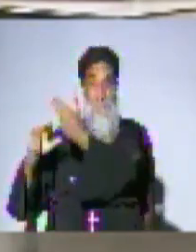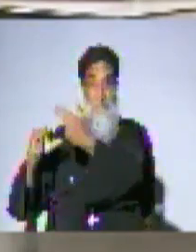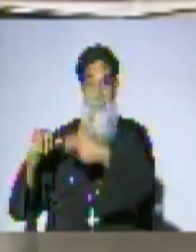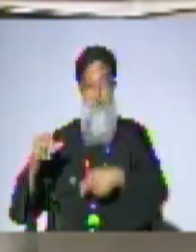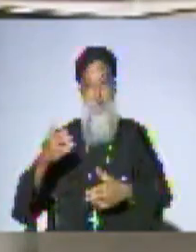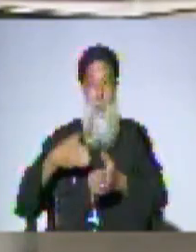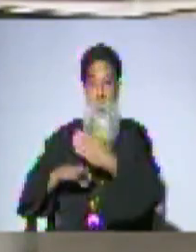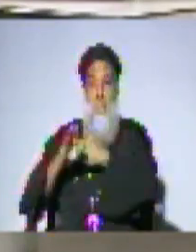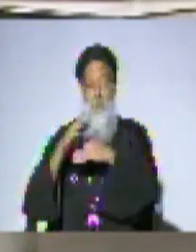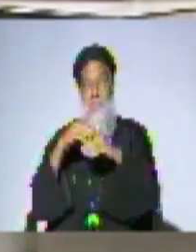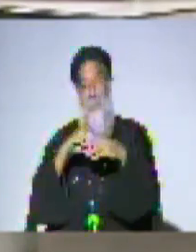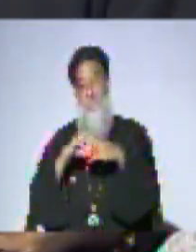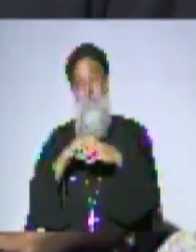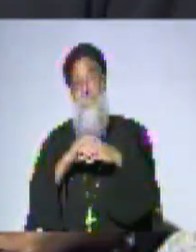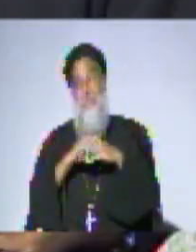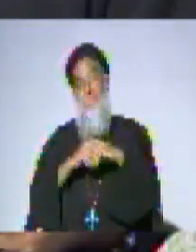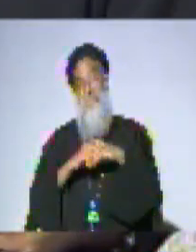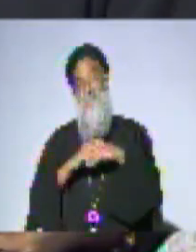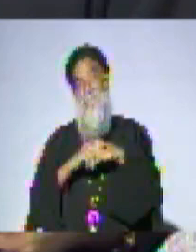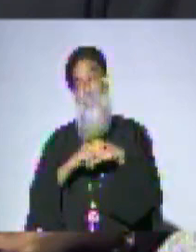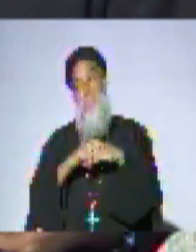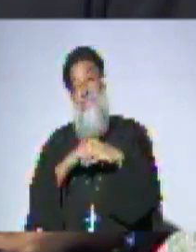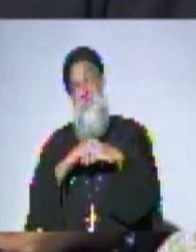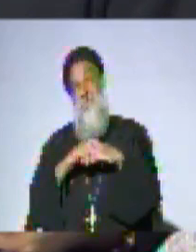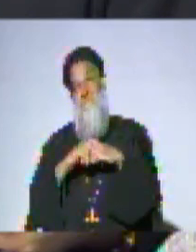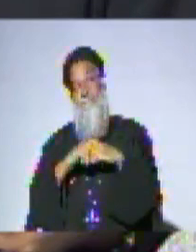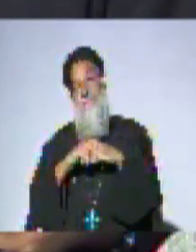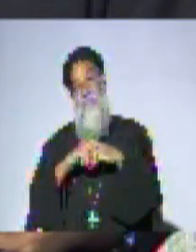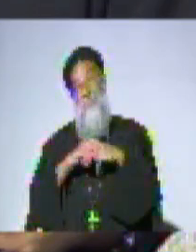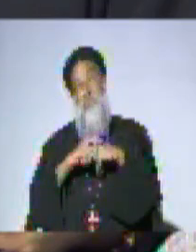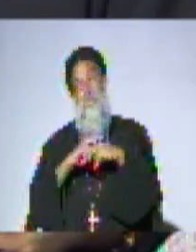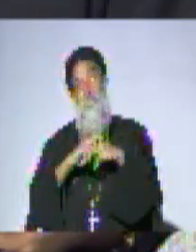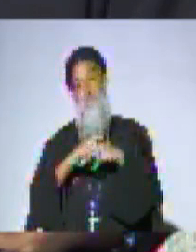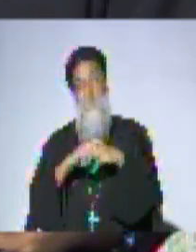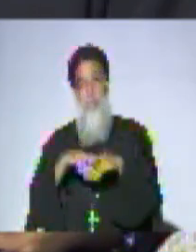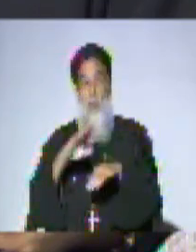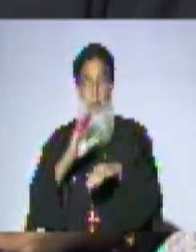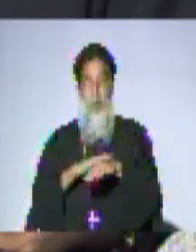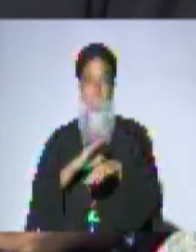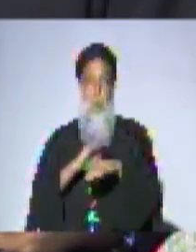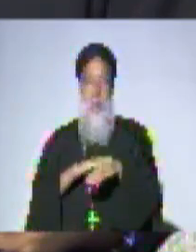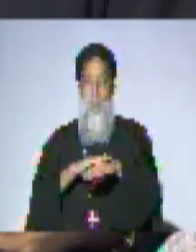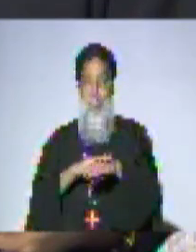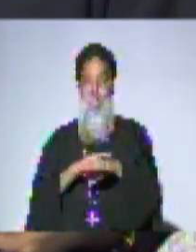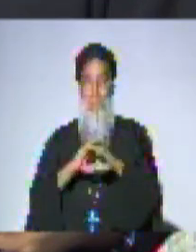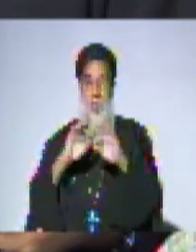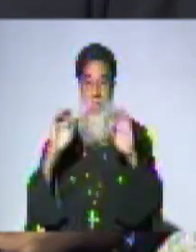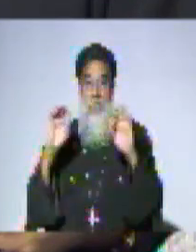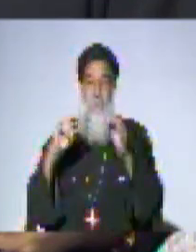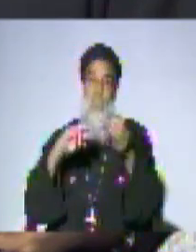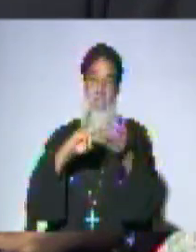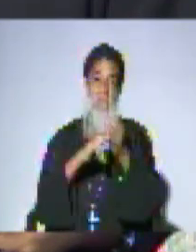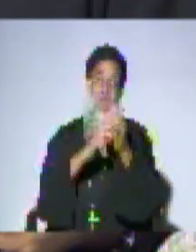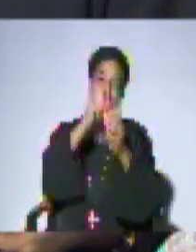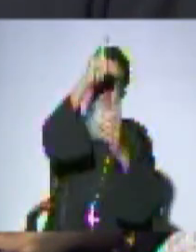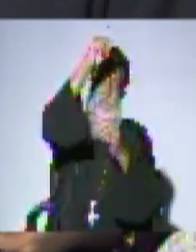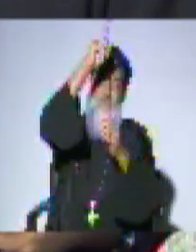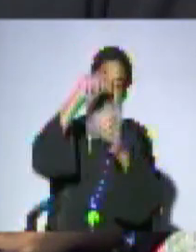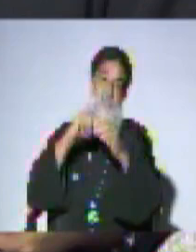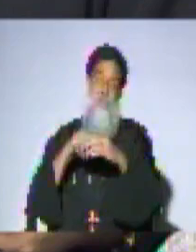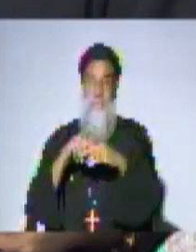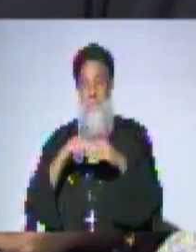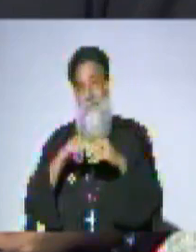هيقولوا عليه بيهرب. وهل سيدنا ممكن نقول برضو أن هو كان خاضع خضوع تام لعمل الله وإرادة الله،